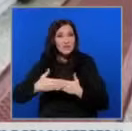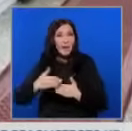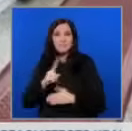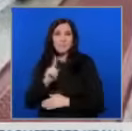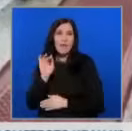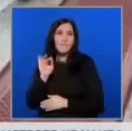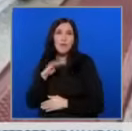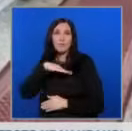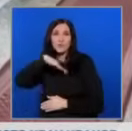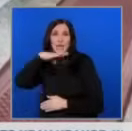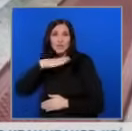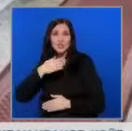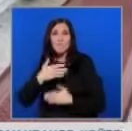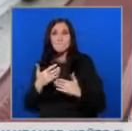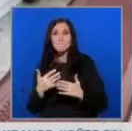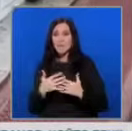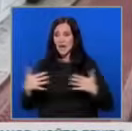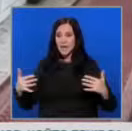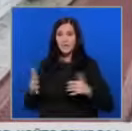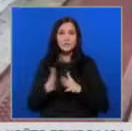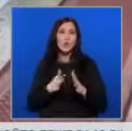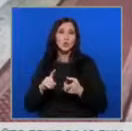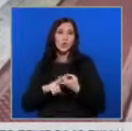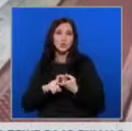недостатъчна преграда за хората на Костадин Костадинов.